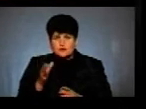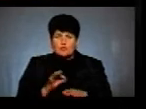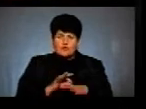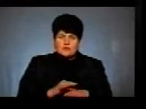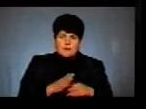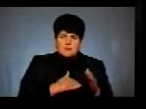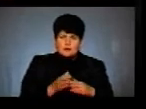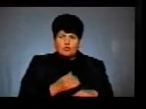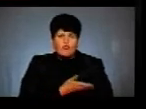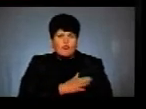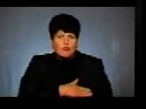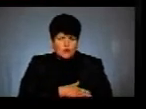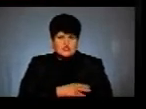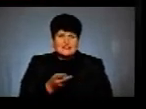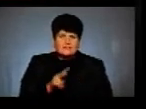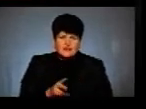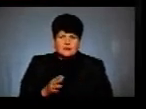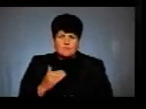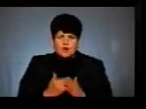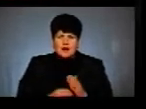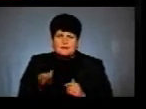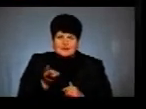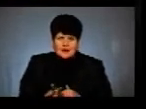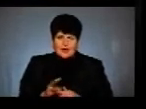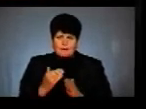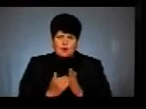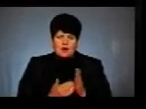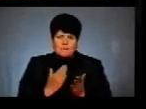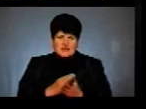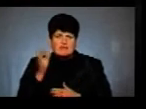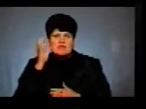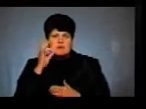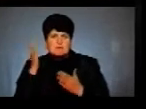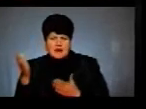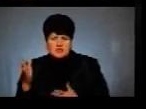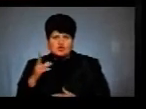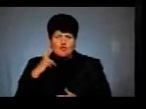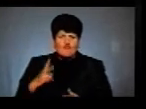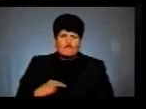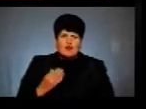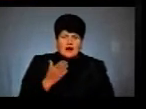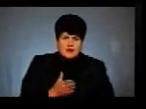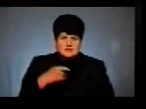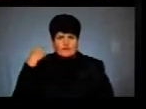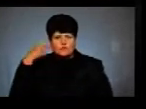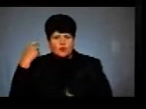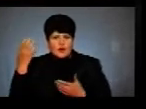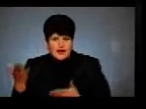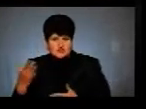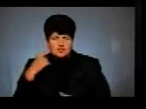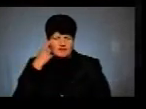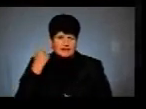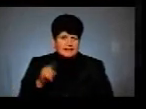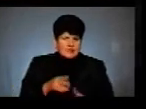Польщі, чи дві програми, три програми у нас вже є у Німеччині, у Франції, у Туреччині, у